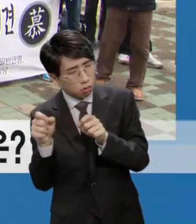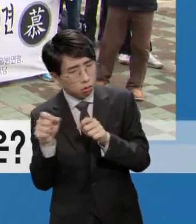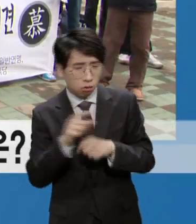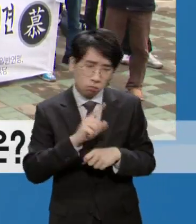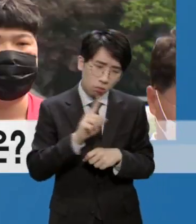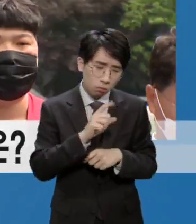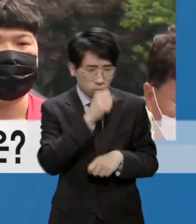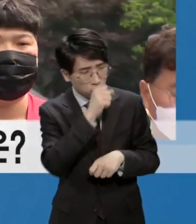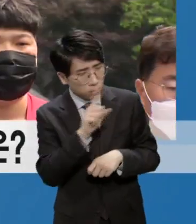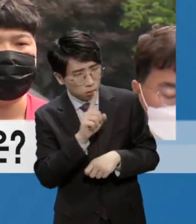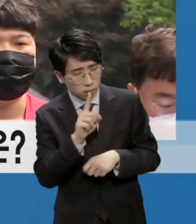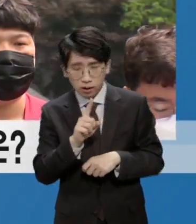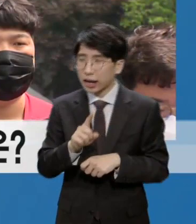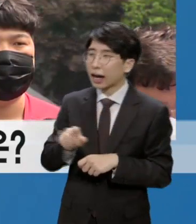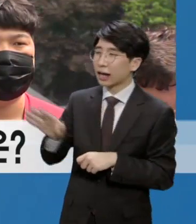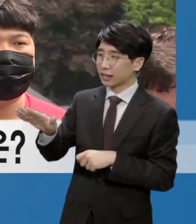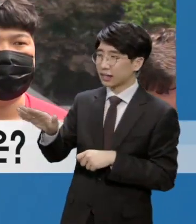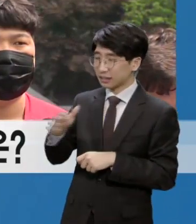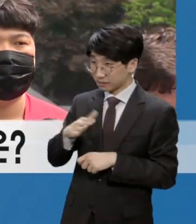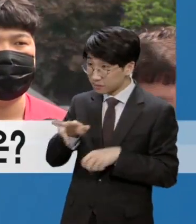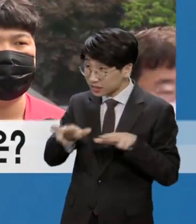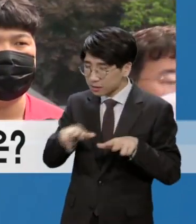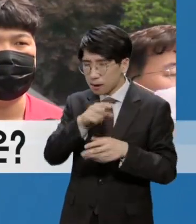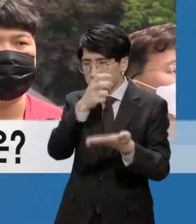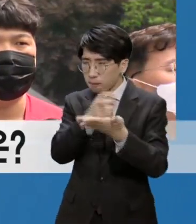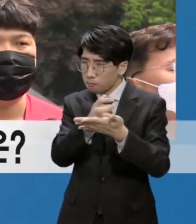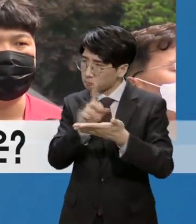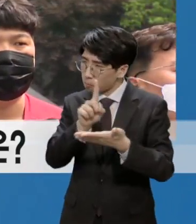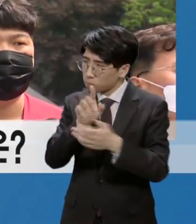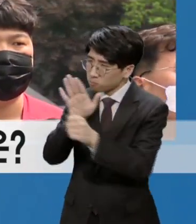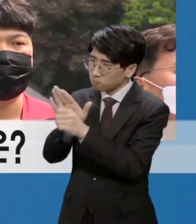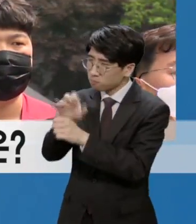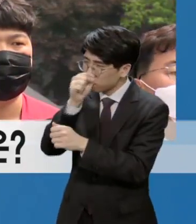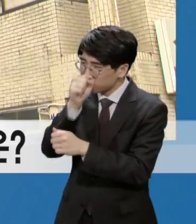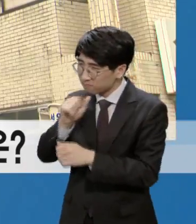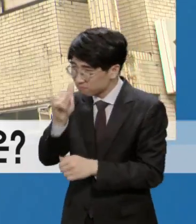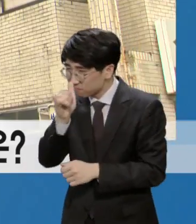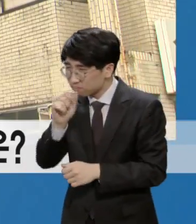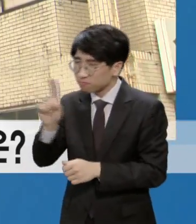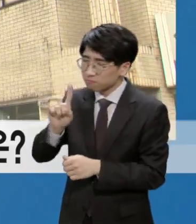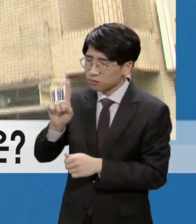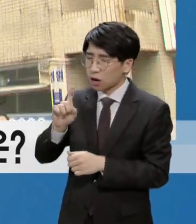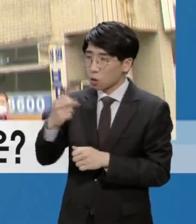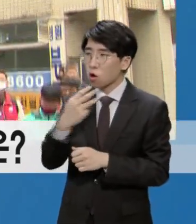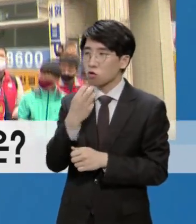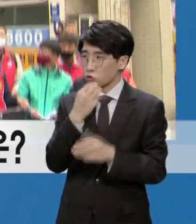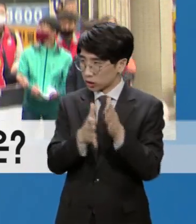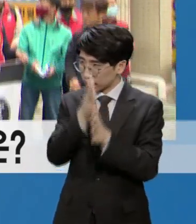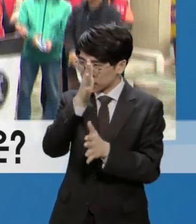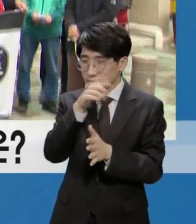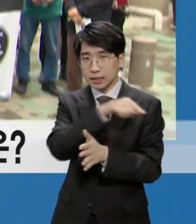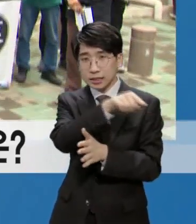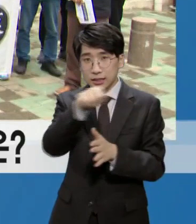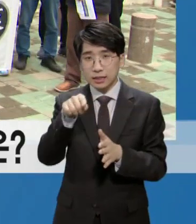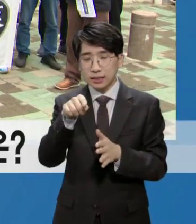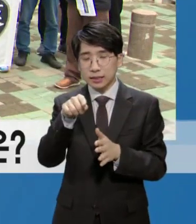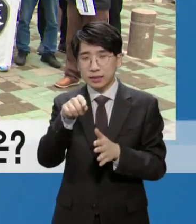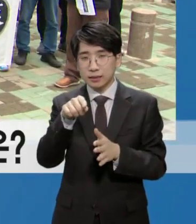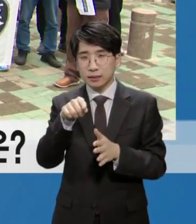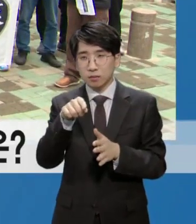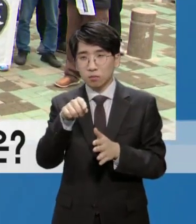법적으로 지원 방법이 있으니까 직접적으로 지원하거나 네. 아니면은 서울시에서 직접 운영하고 있는 위탁받아 운영하고